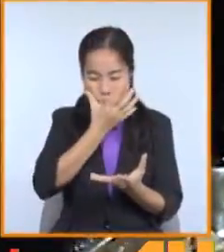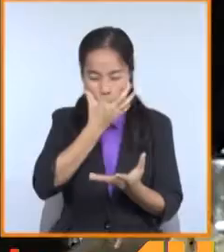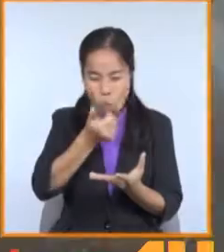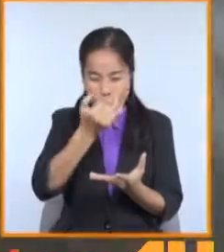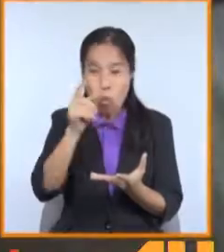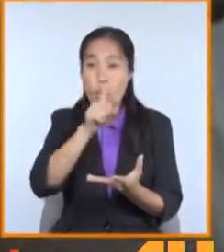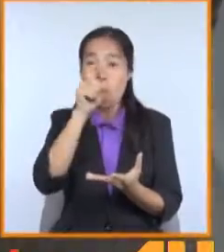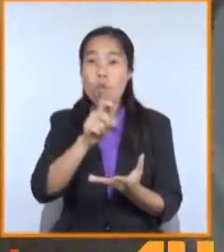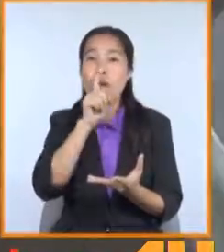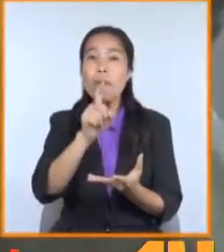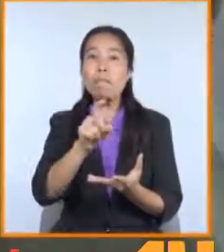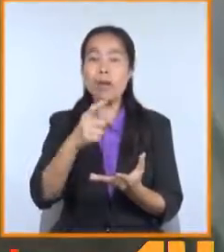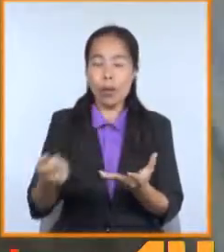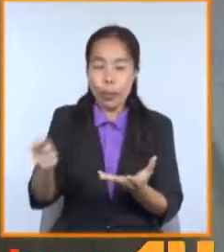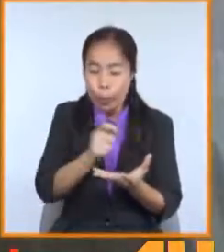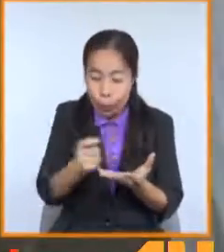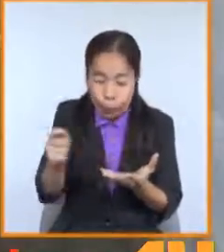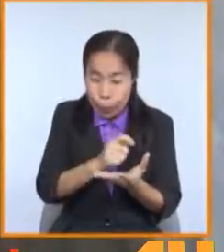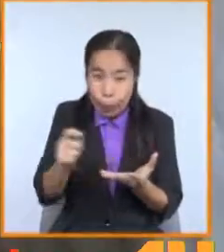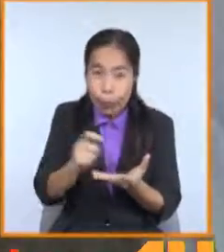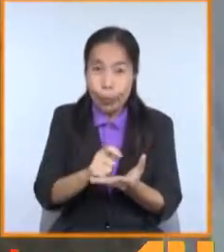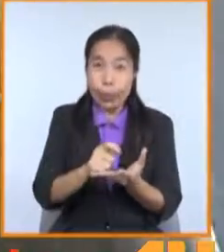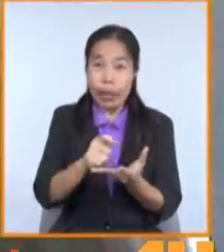อำเภอคะพอท่านตักเสร็จปุ๊บนะคะ